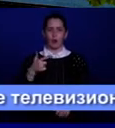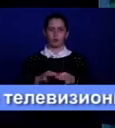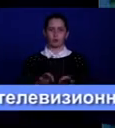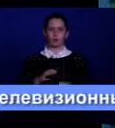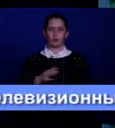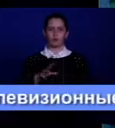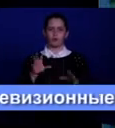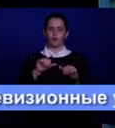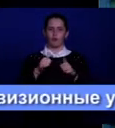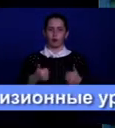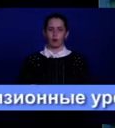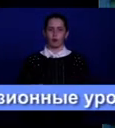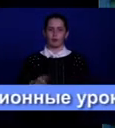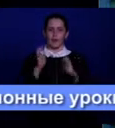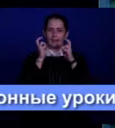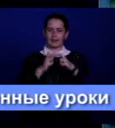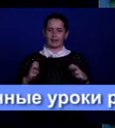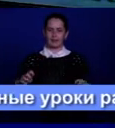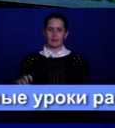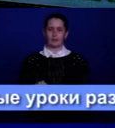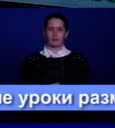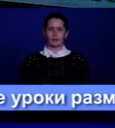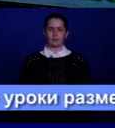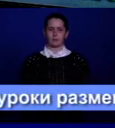вами в форме исследования.